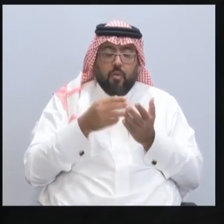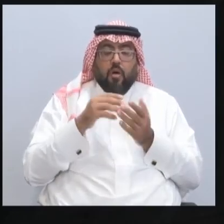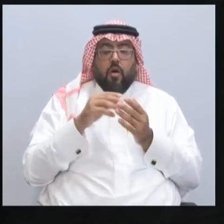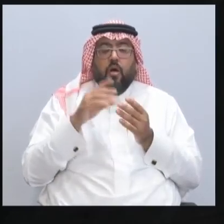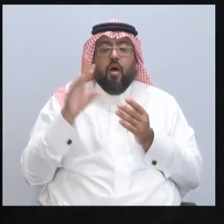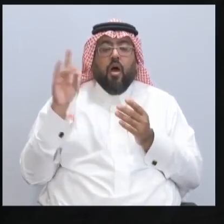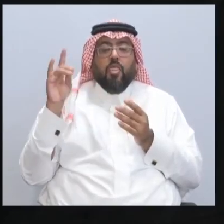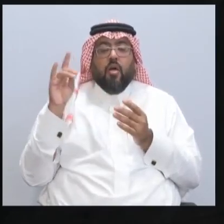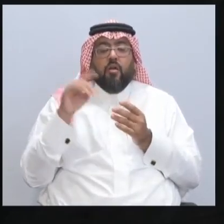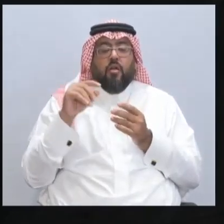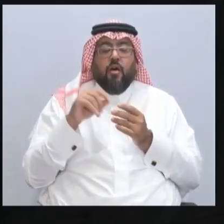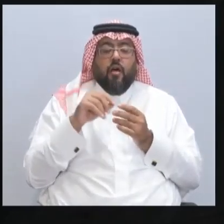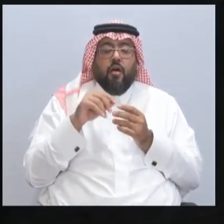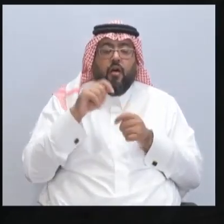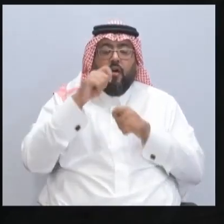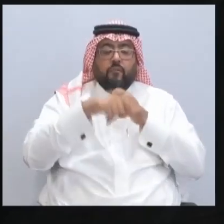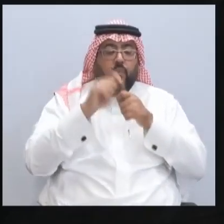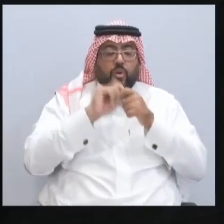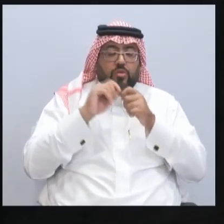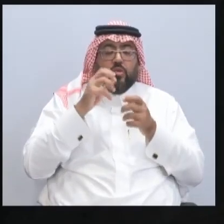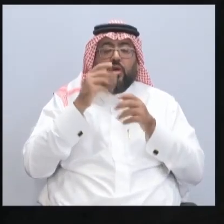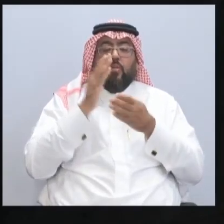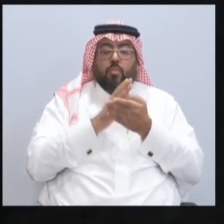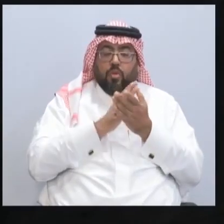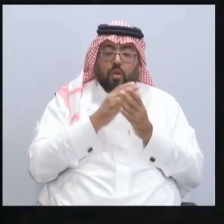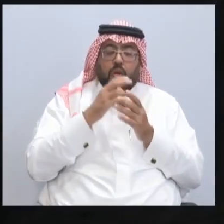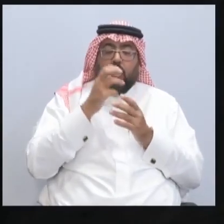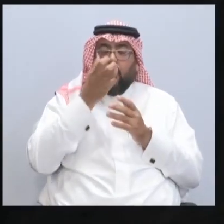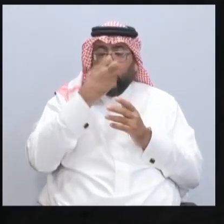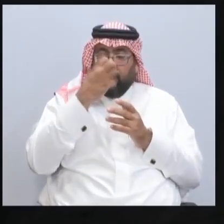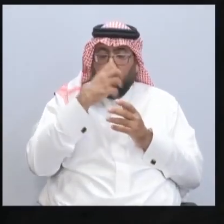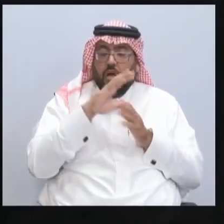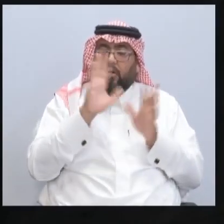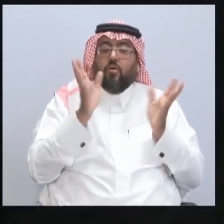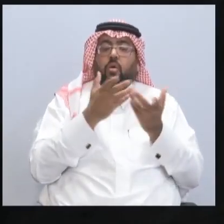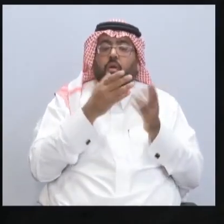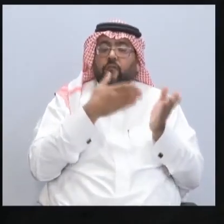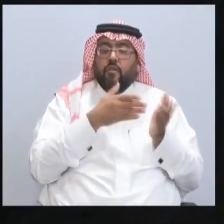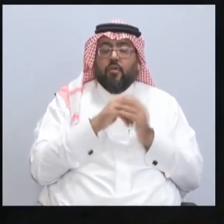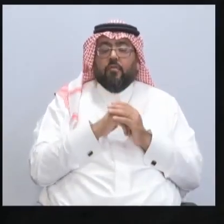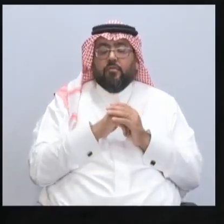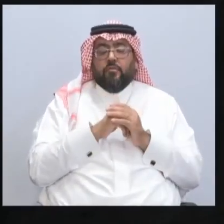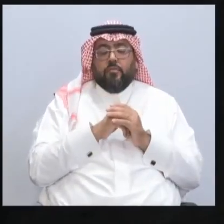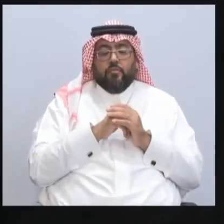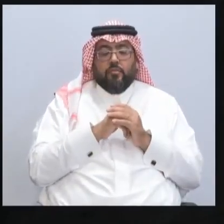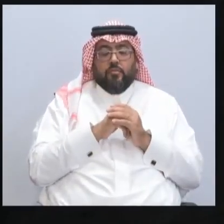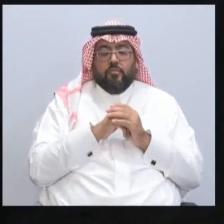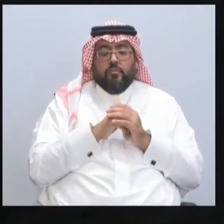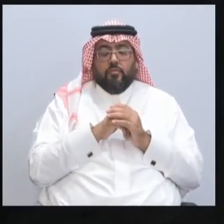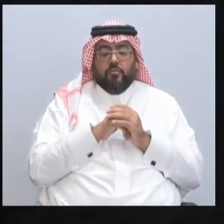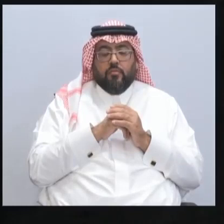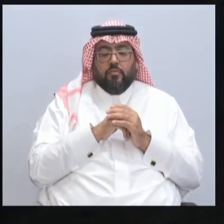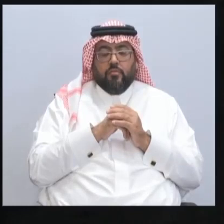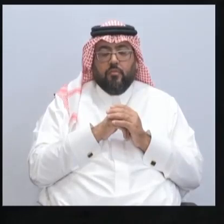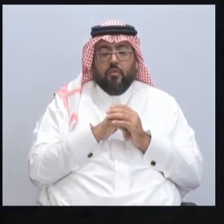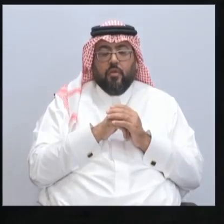وفواكه ولكنها لا لا تكفي الطلب المتزايد فنجد دول